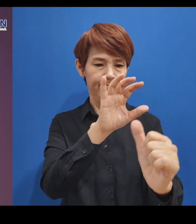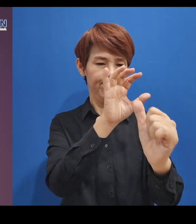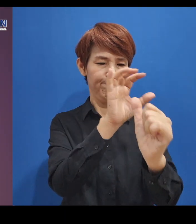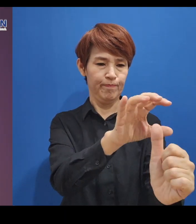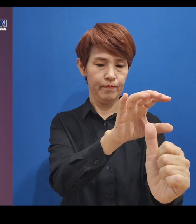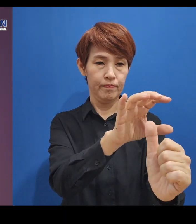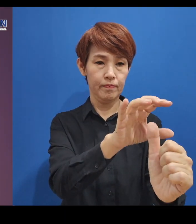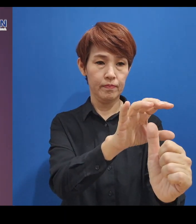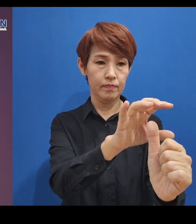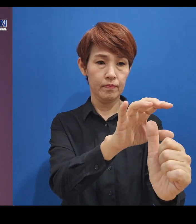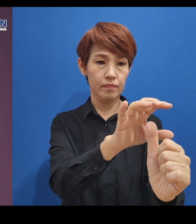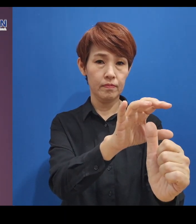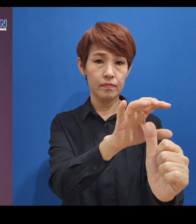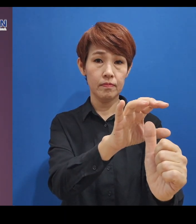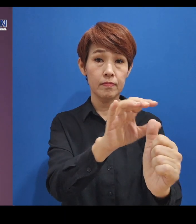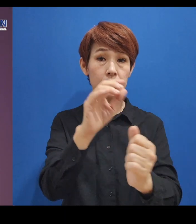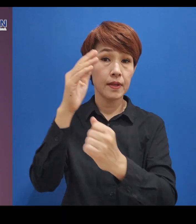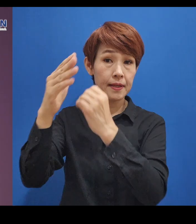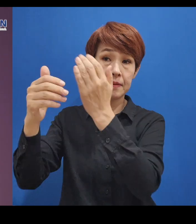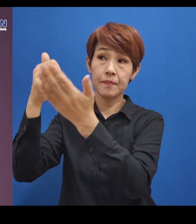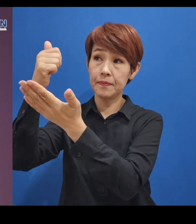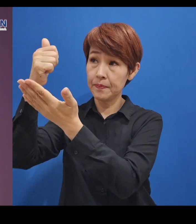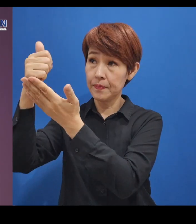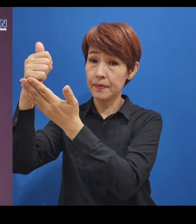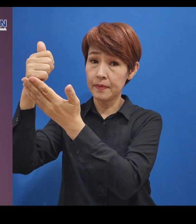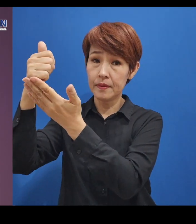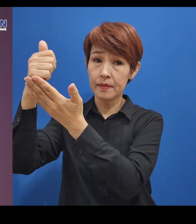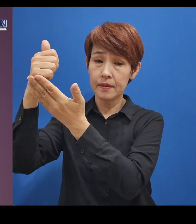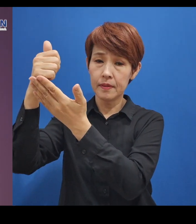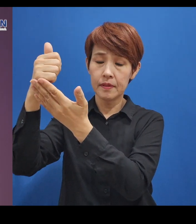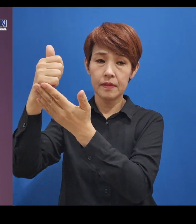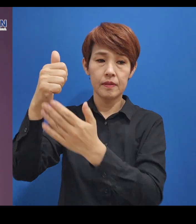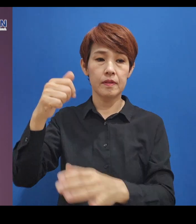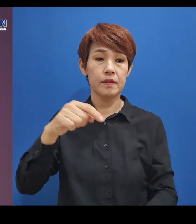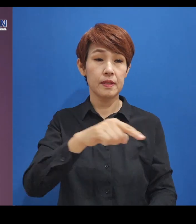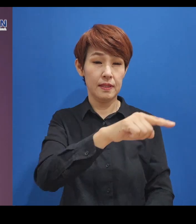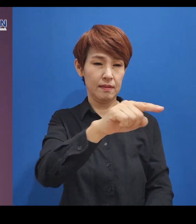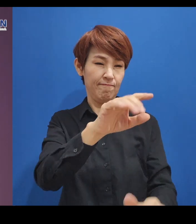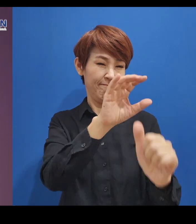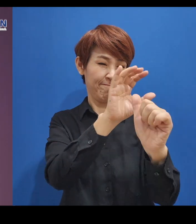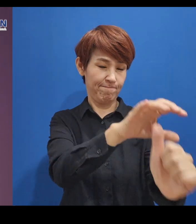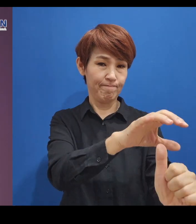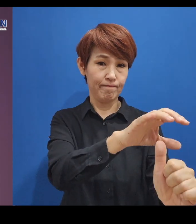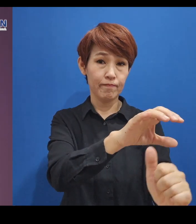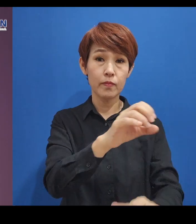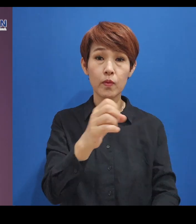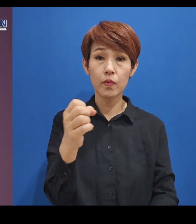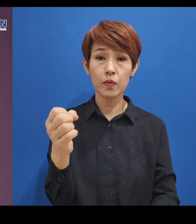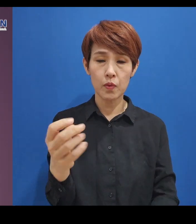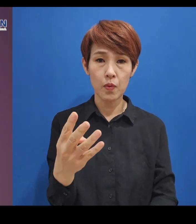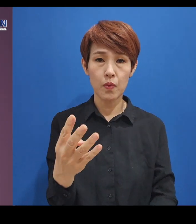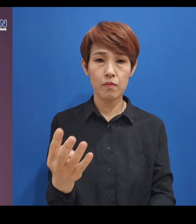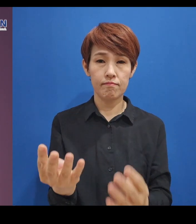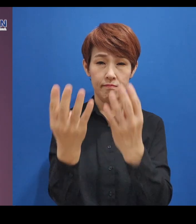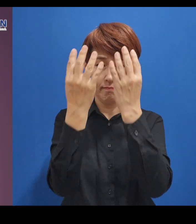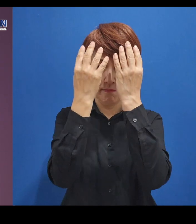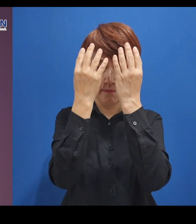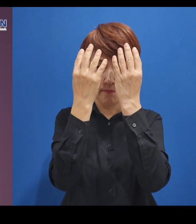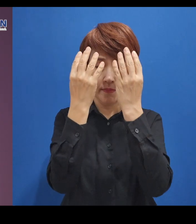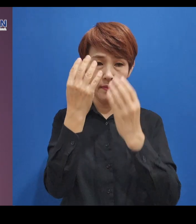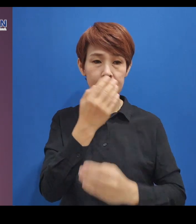대주제 하나님은 그들을 묶으실 뿐만 아니라 옥에 묶여있는 사도들을 성령의 능력으로